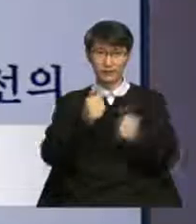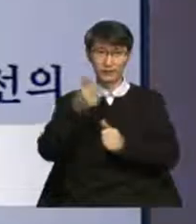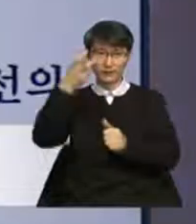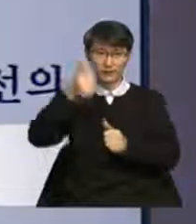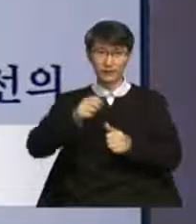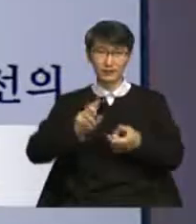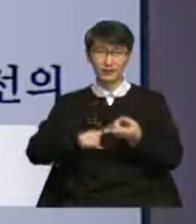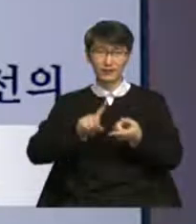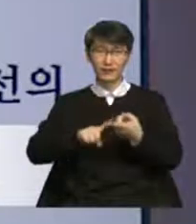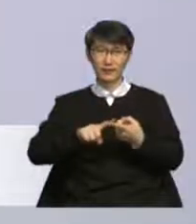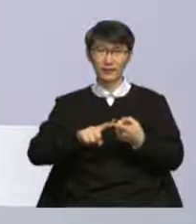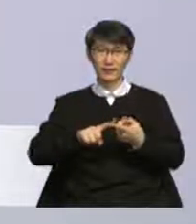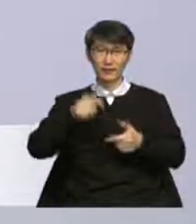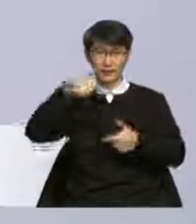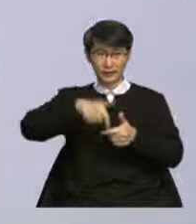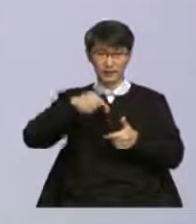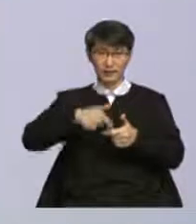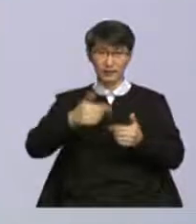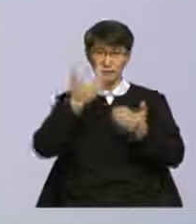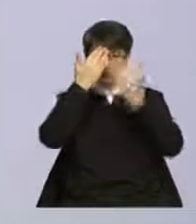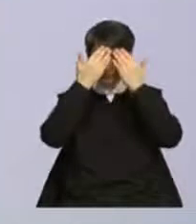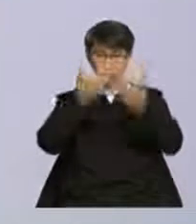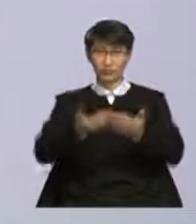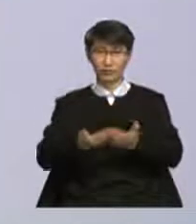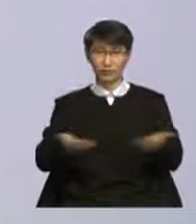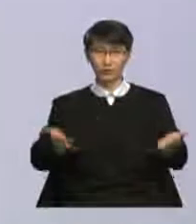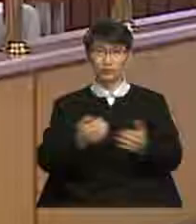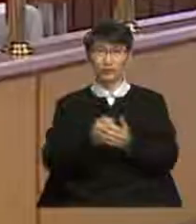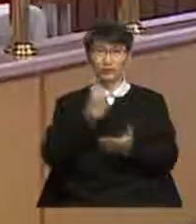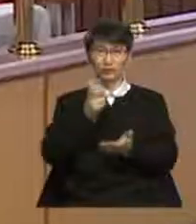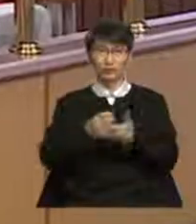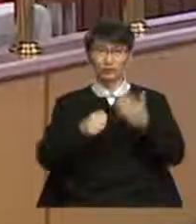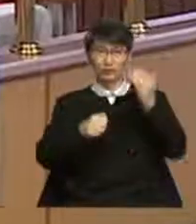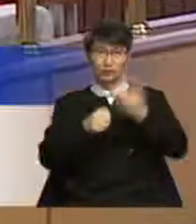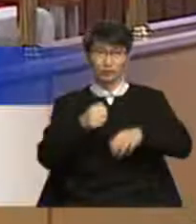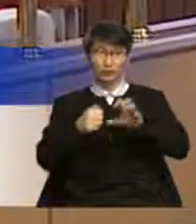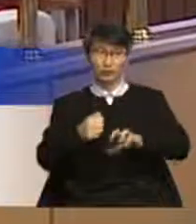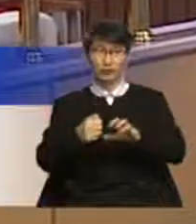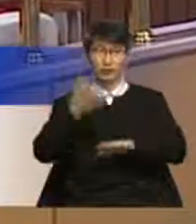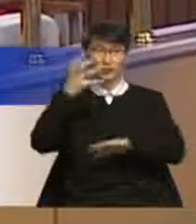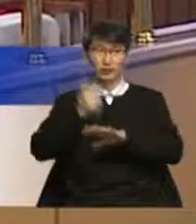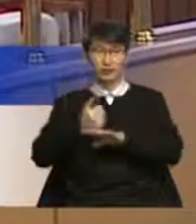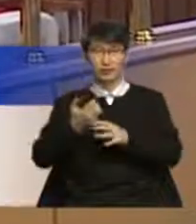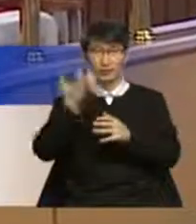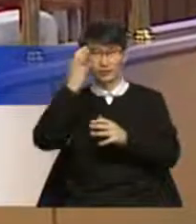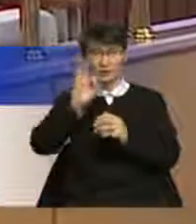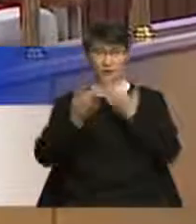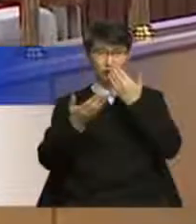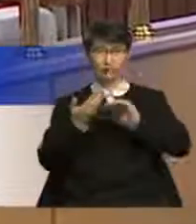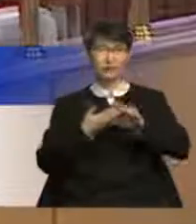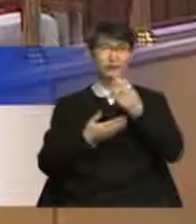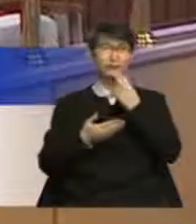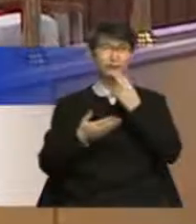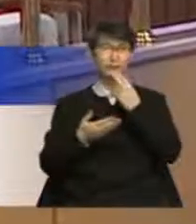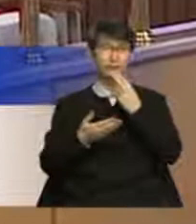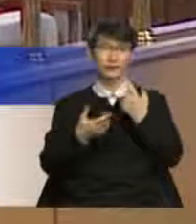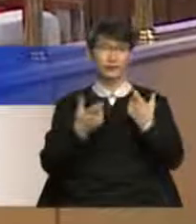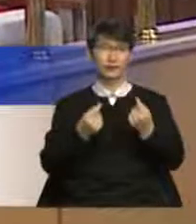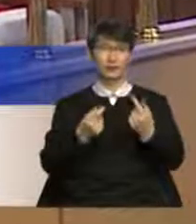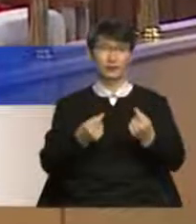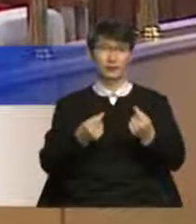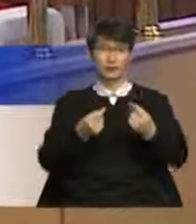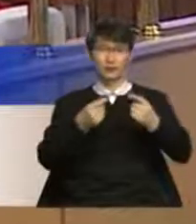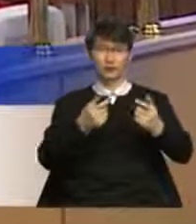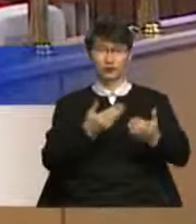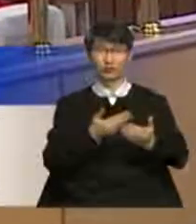강남구 위에 는 면죄부를 줬고 법치주의의 해서 뭐 그 결과를 받아들일 수 밖에는 없습니다 이러한 것들은